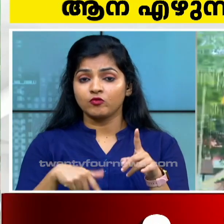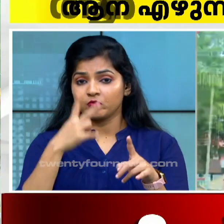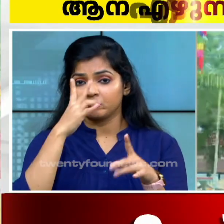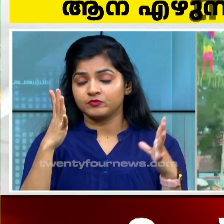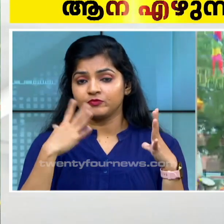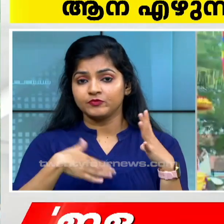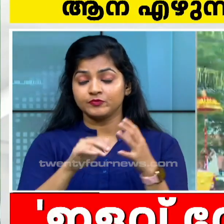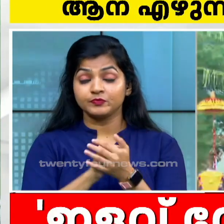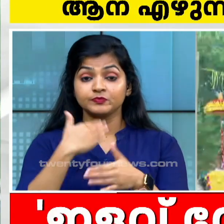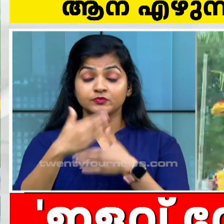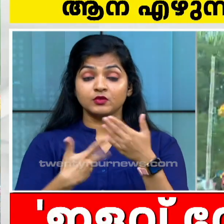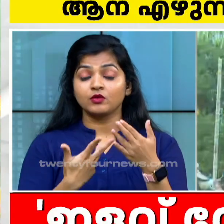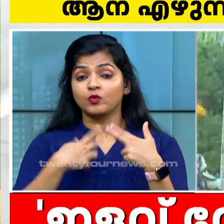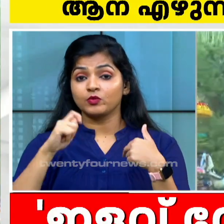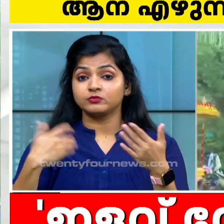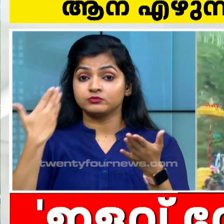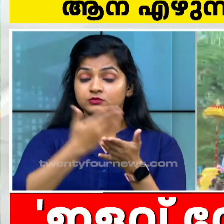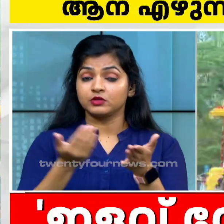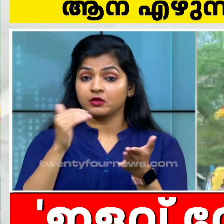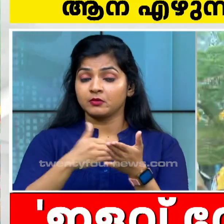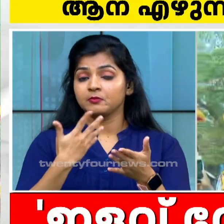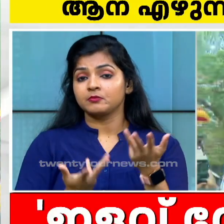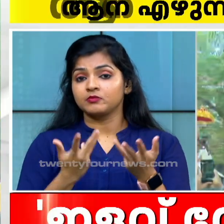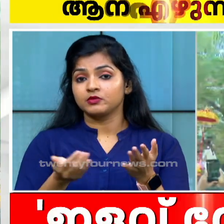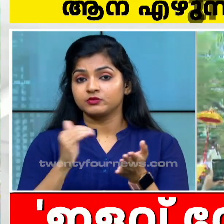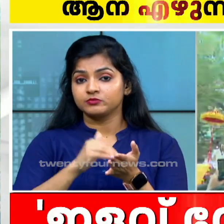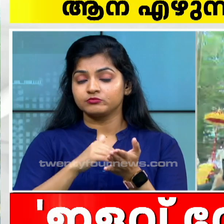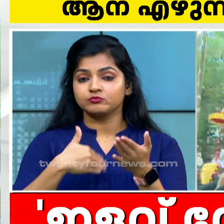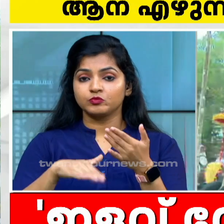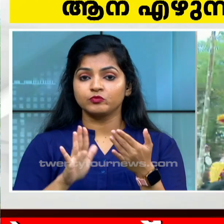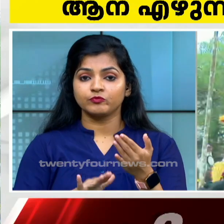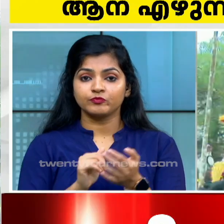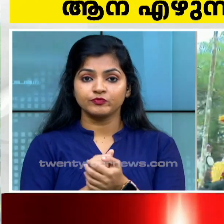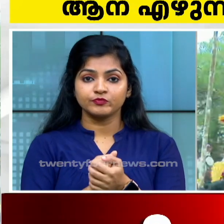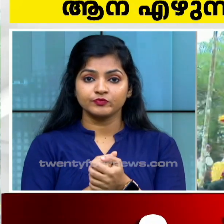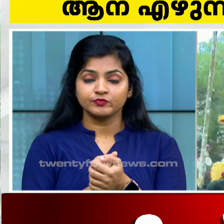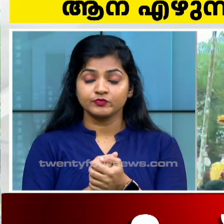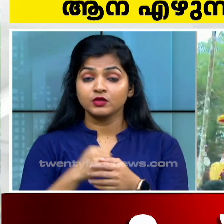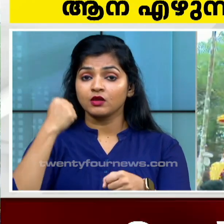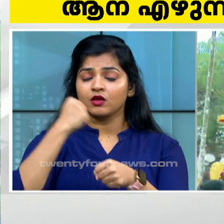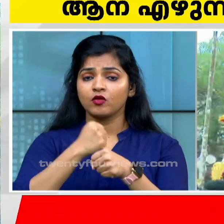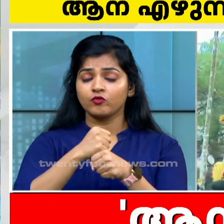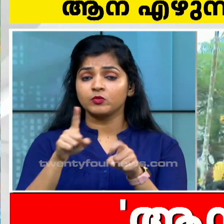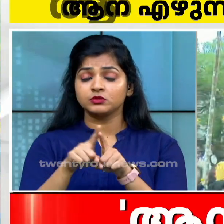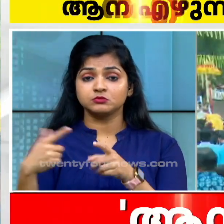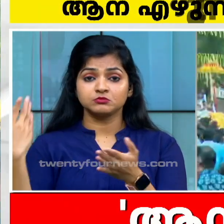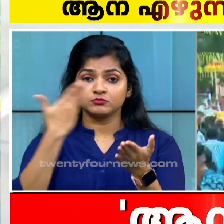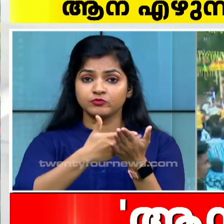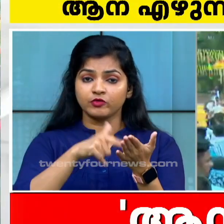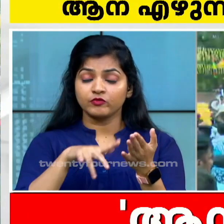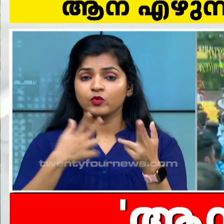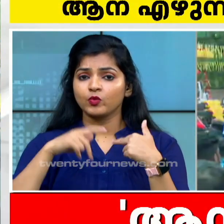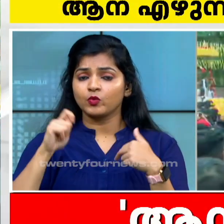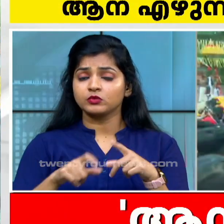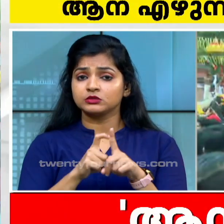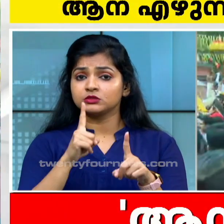നിയമ നടപടിയുമായി അവർ മുന്നോട്ട് പോകാനുള്ള സാധ്യതയാണ് നിലവിലുള്ളത്. റിജിത്ത്, വിഷ്ണു, സർക്കാരിന് മുമ്പിലേക്കും ഈ വിഷയം എത്തിയിട്ടുള്ളതാണ്. കോടതി ഇങ്ങനെ കടുത്ത